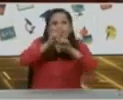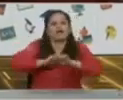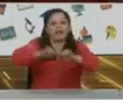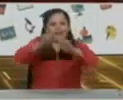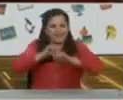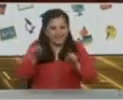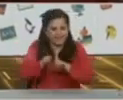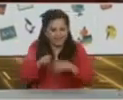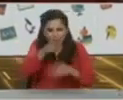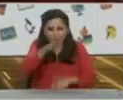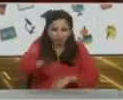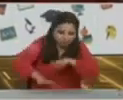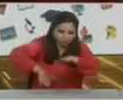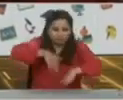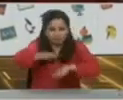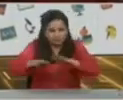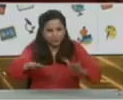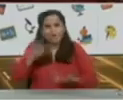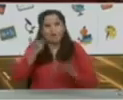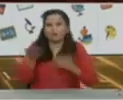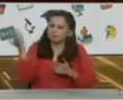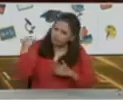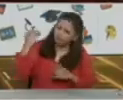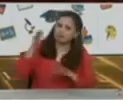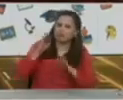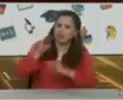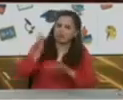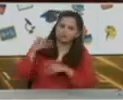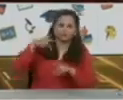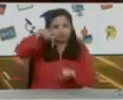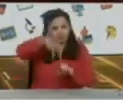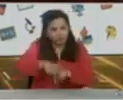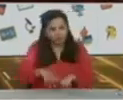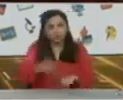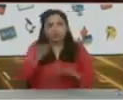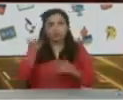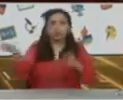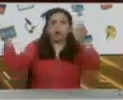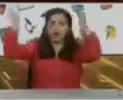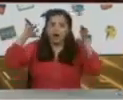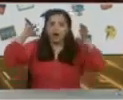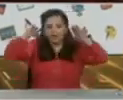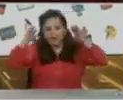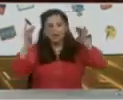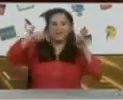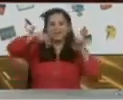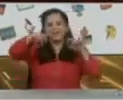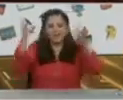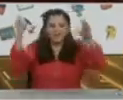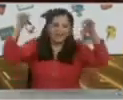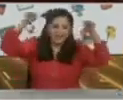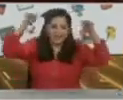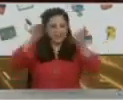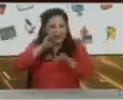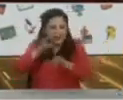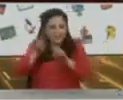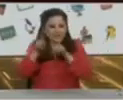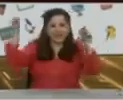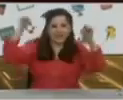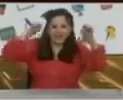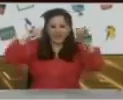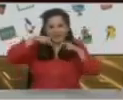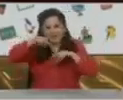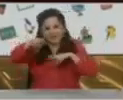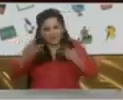को पीठ पर बिठाकर चले होंगे, कभी कंधे पर बिठाकर घर भर घूमे होंगे,